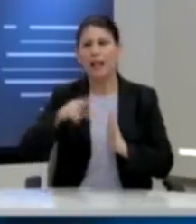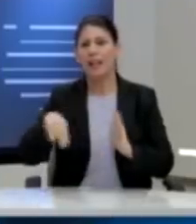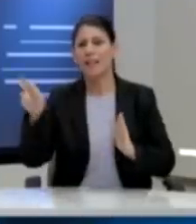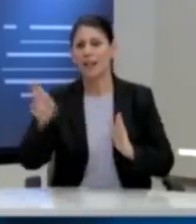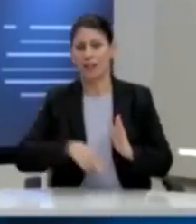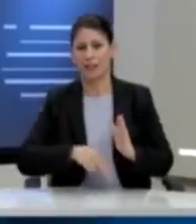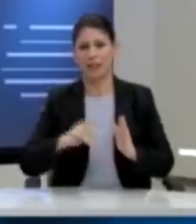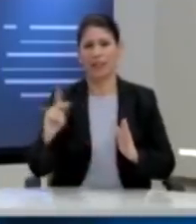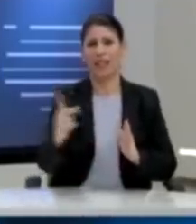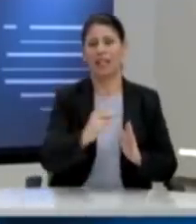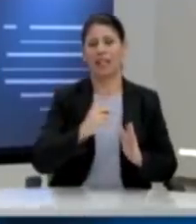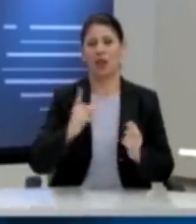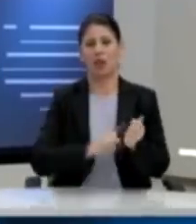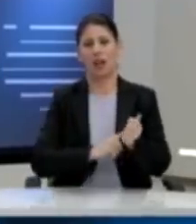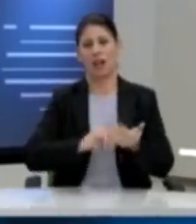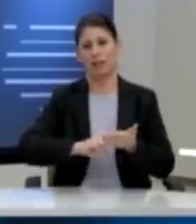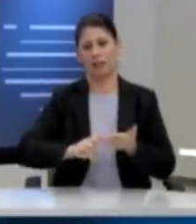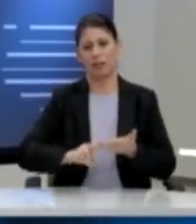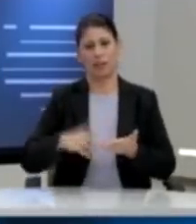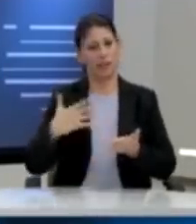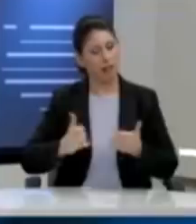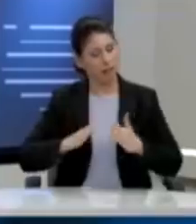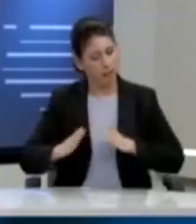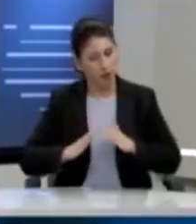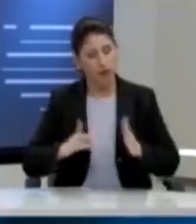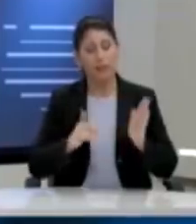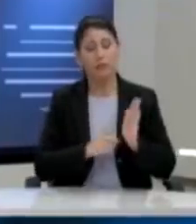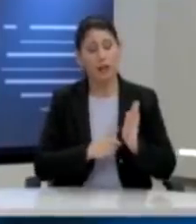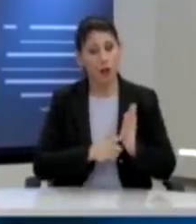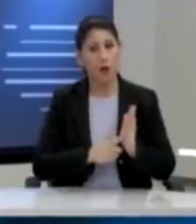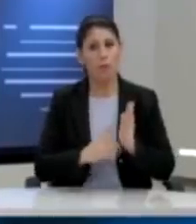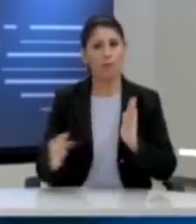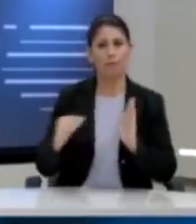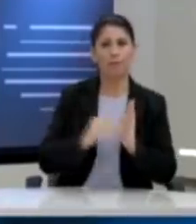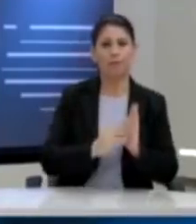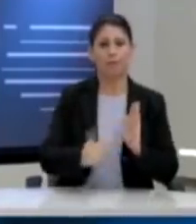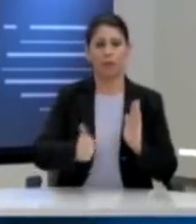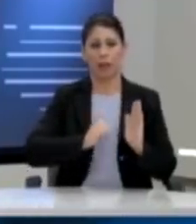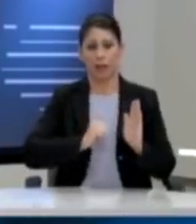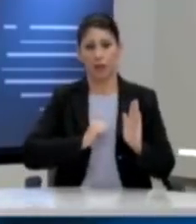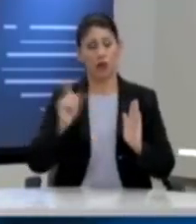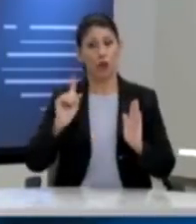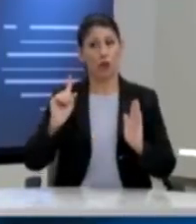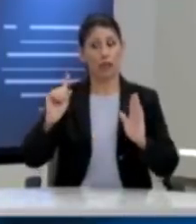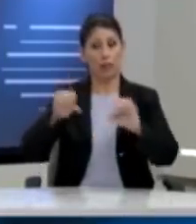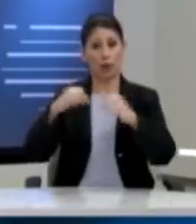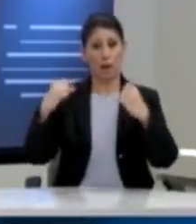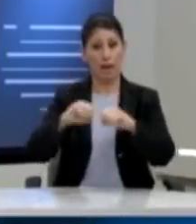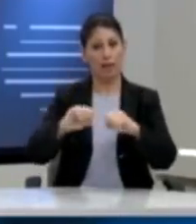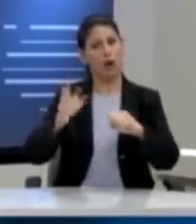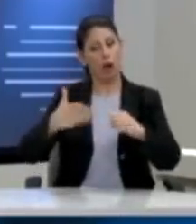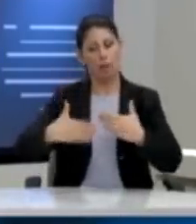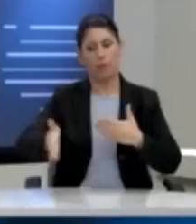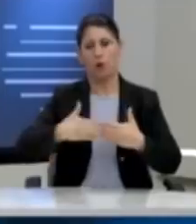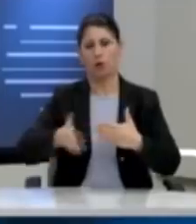καταργείτε τον κοινωνικό χαρακτήρα της ασφάλισης και έχετε φροντίσει και με νόμο να βάλετε την ιδιωτική όχι από το παράθυρο αλλά από την